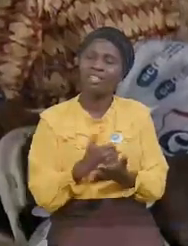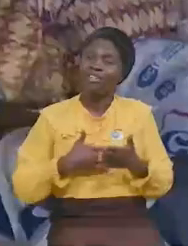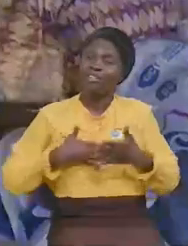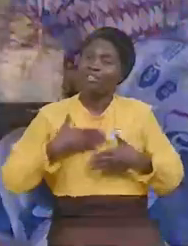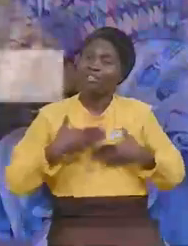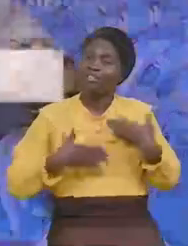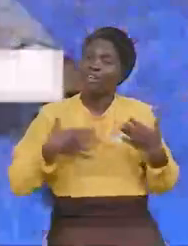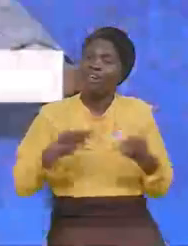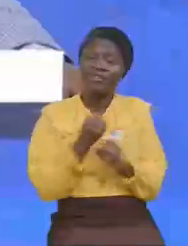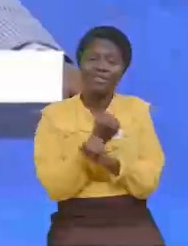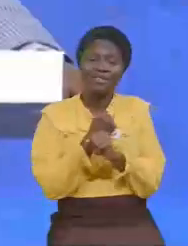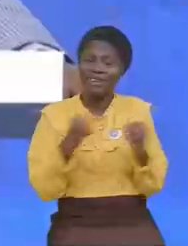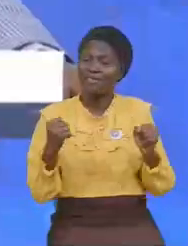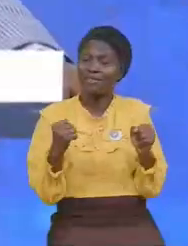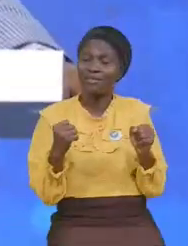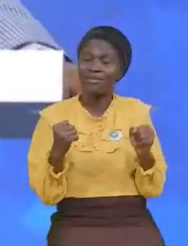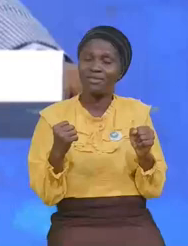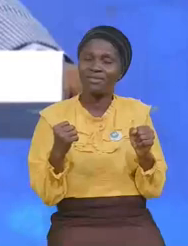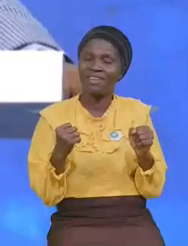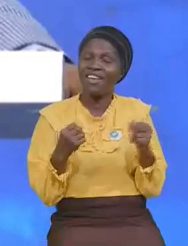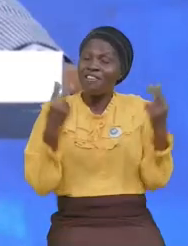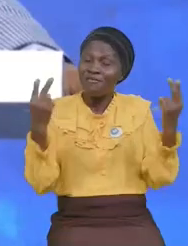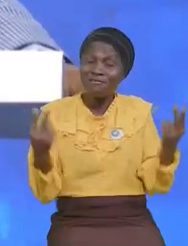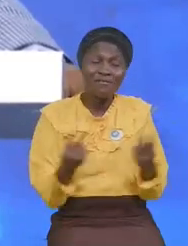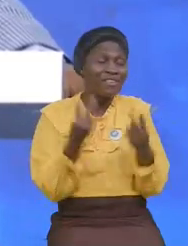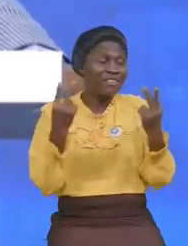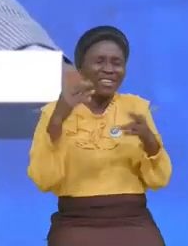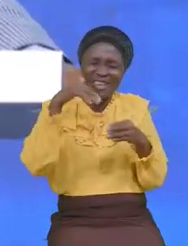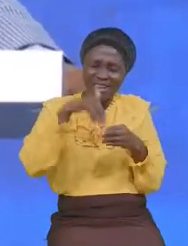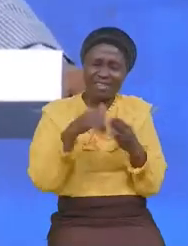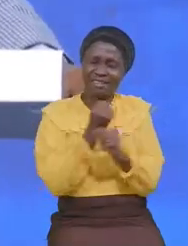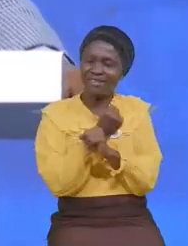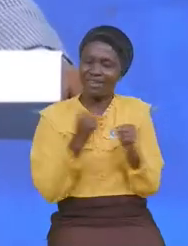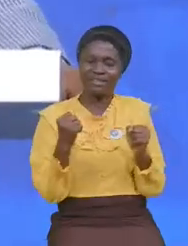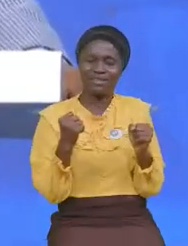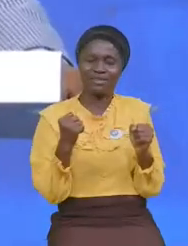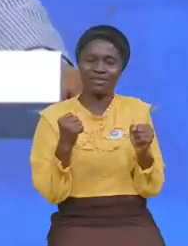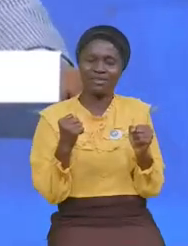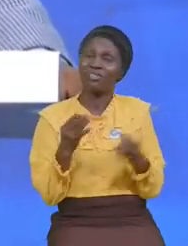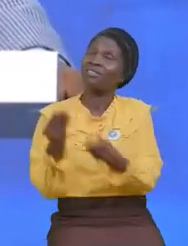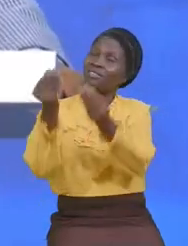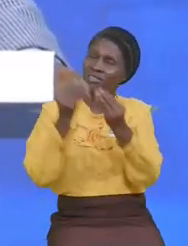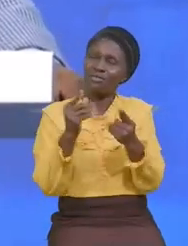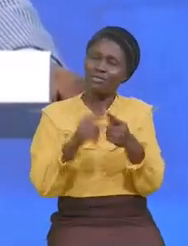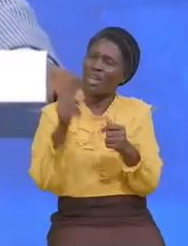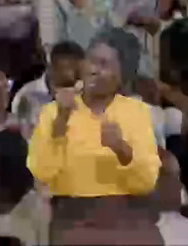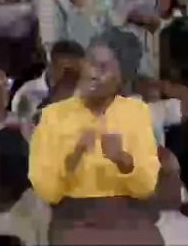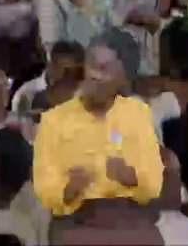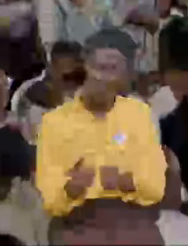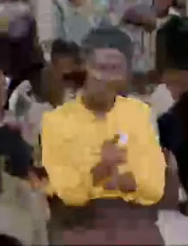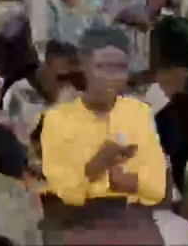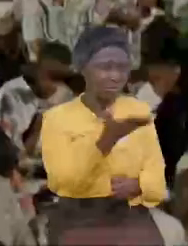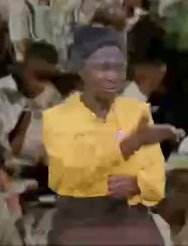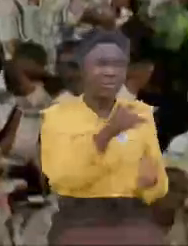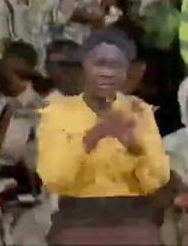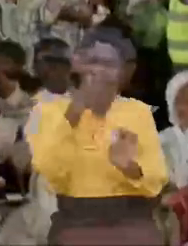La joie du salut. La victoire dans le salut. Accorde à chacun